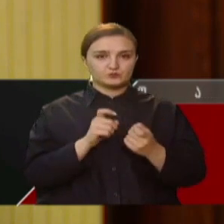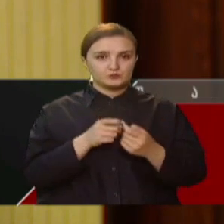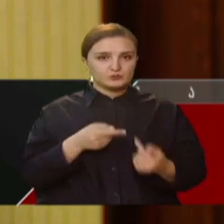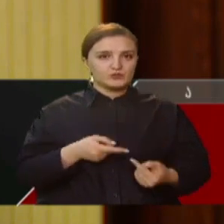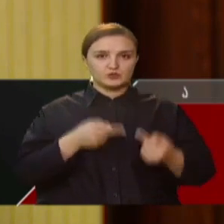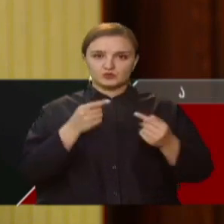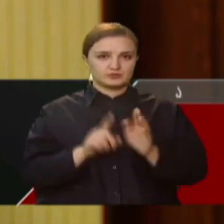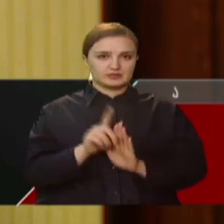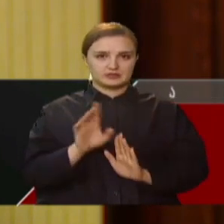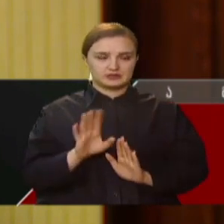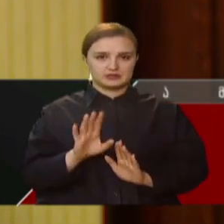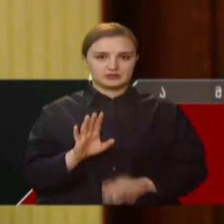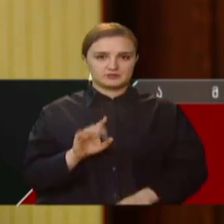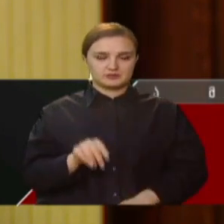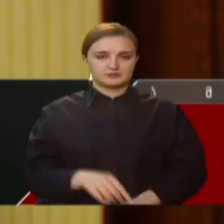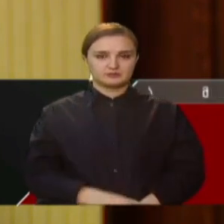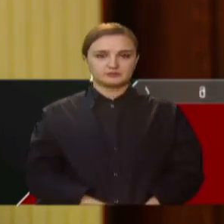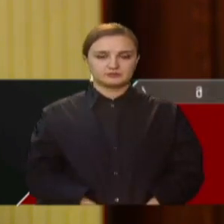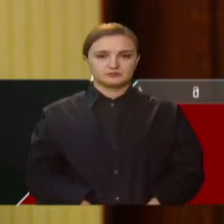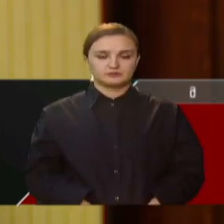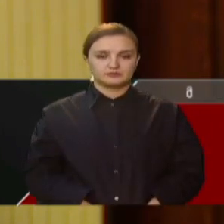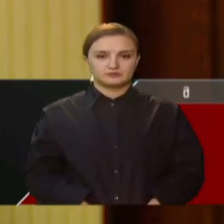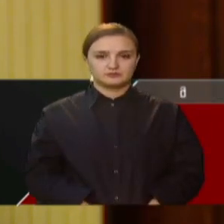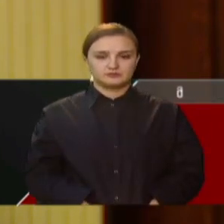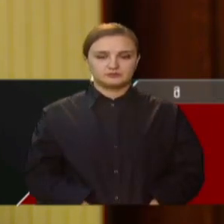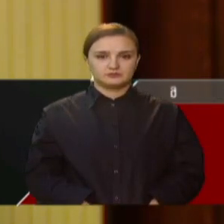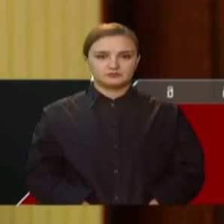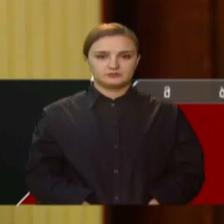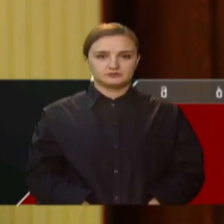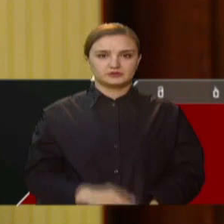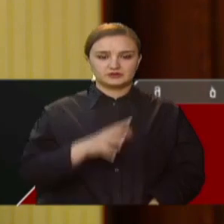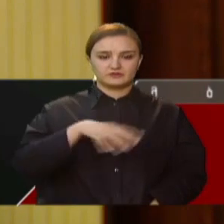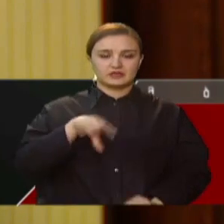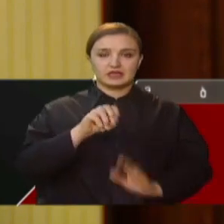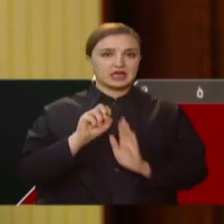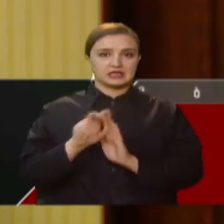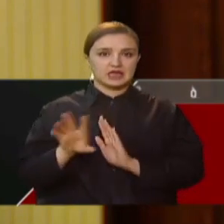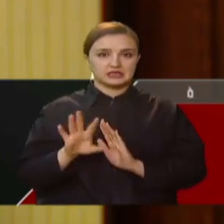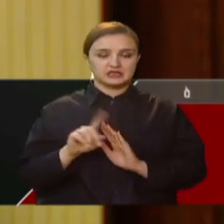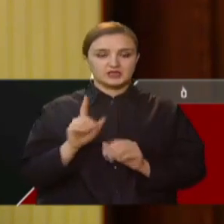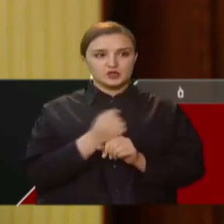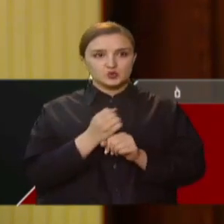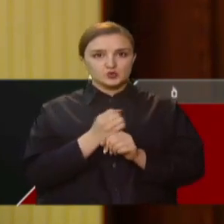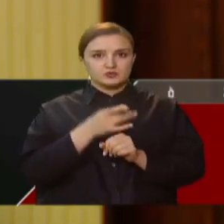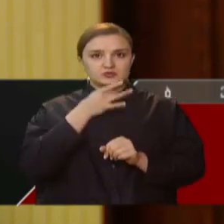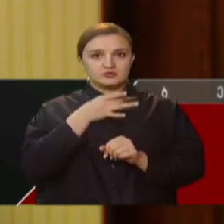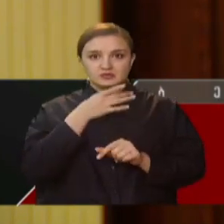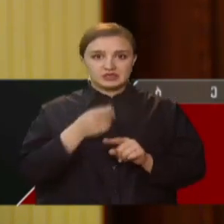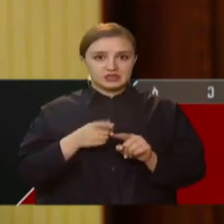dauțeps. Qvela im medasavleteț vinț zala ertobaši iqo. Da qvela ki ar gaekceva da mushtikrivze ki ar ikneba